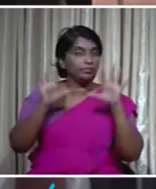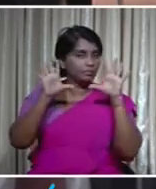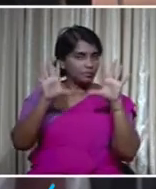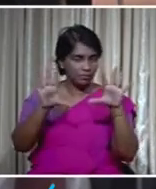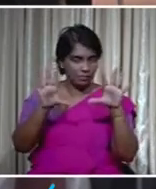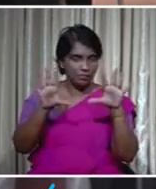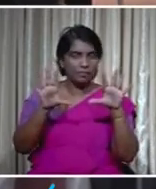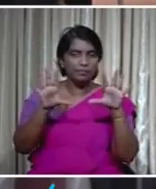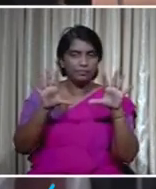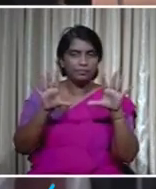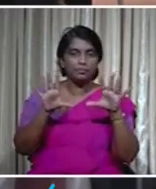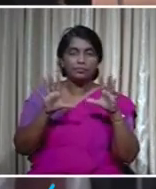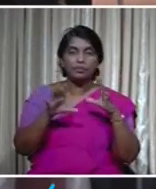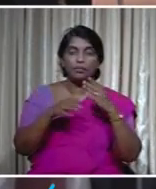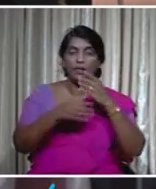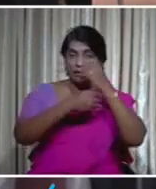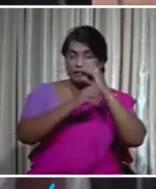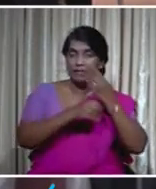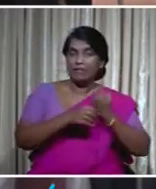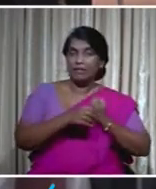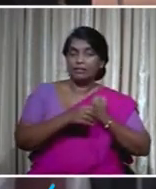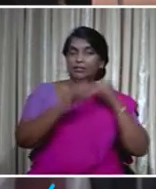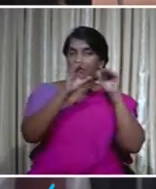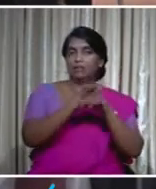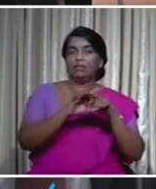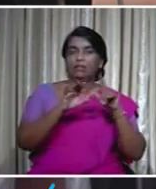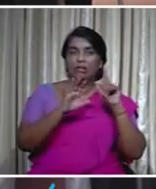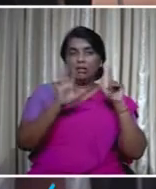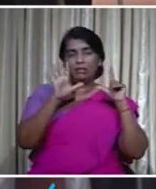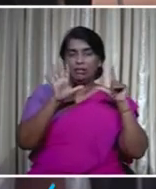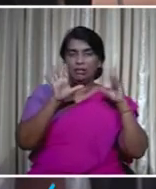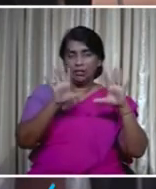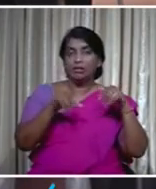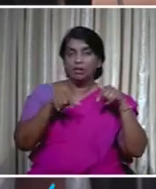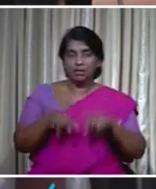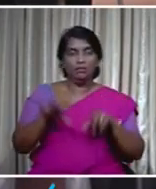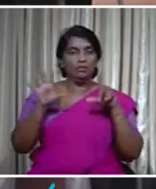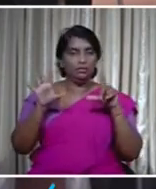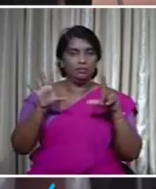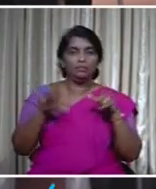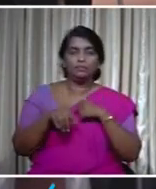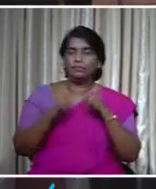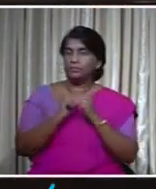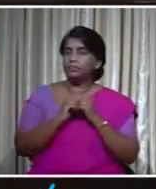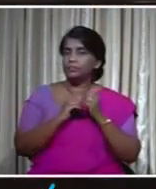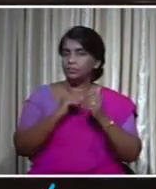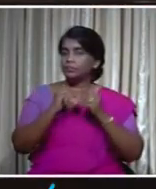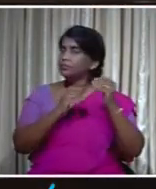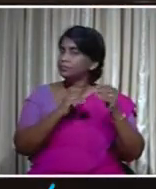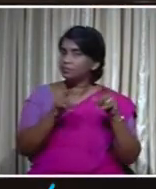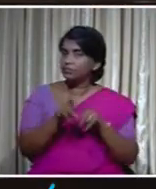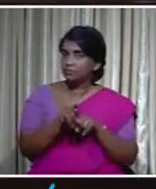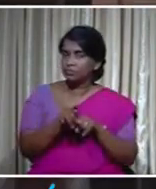காத்திருந்த 3 மாணவர்கள் இந்த தெரிவிலே அழுது கொண்டிருக்கிறார்கள். காரணம், பழைய சிலபஸ், புது சிலபஸ். சுருக்கமாக நிறைவு செய்யுங்கள்.